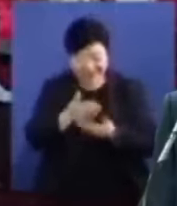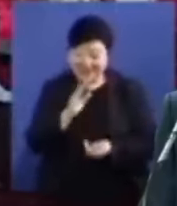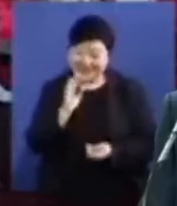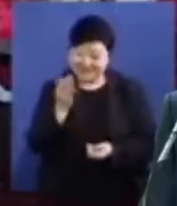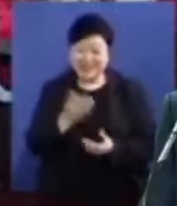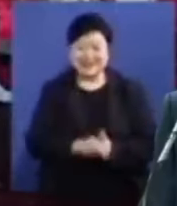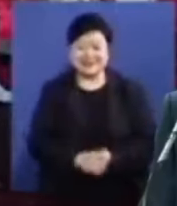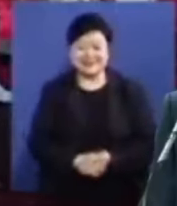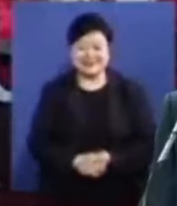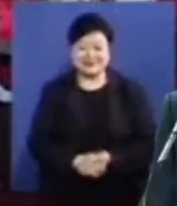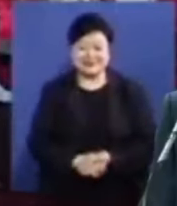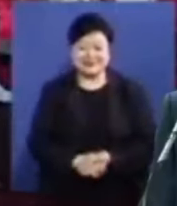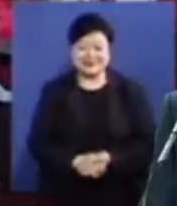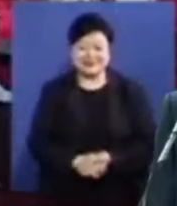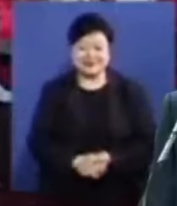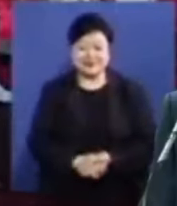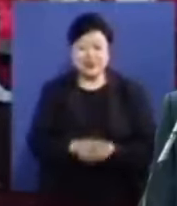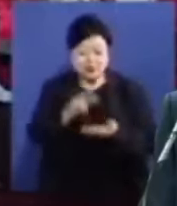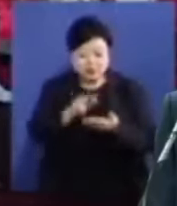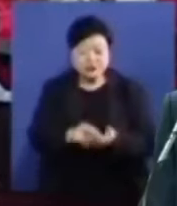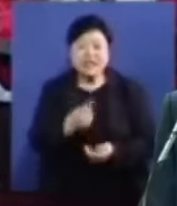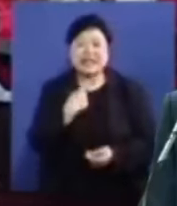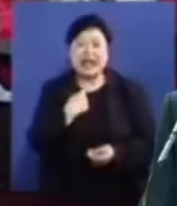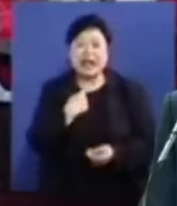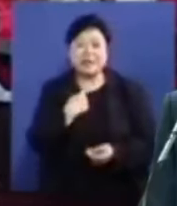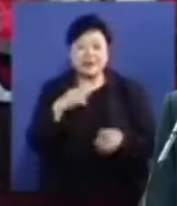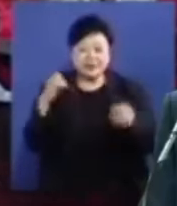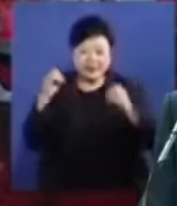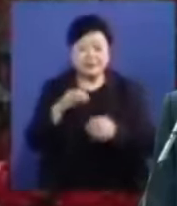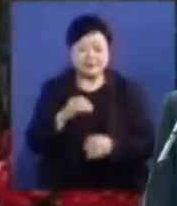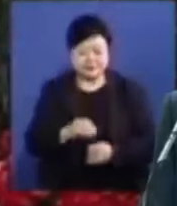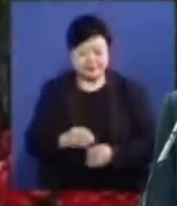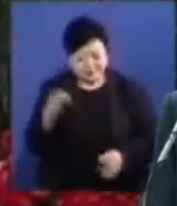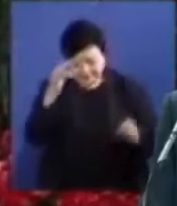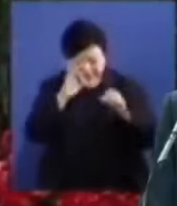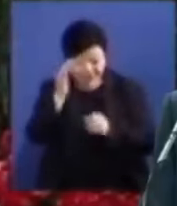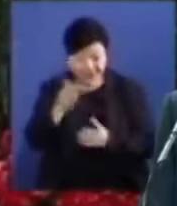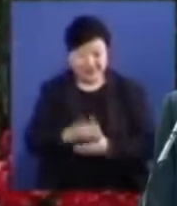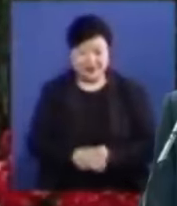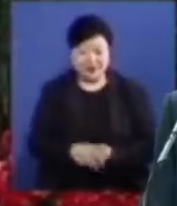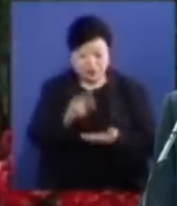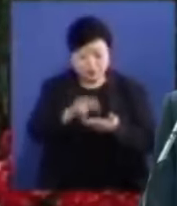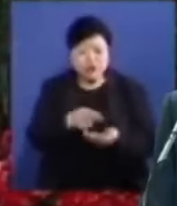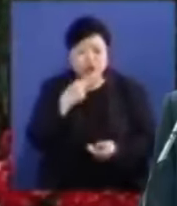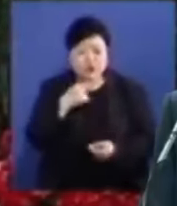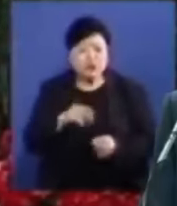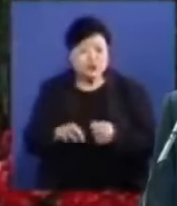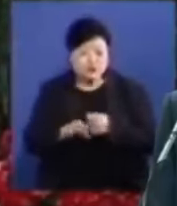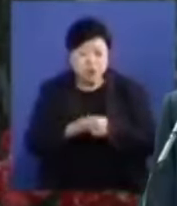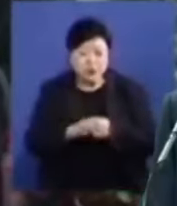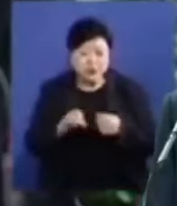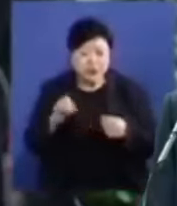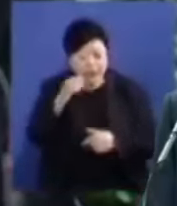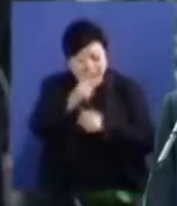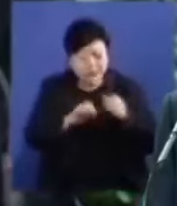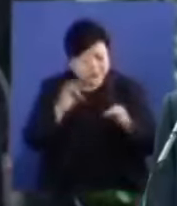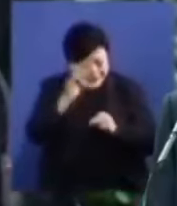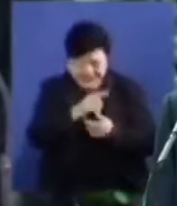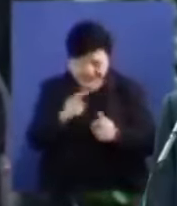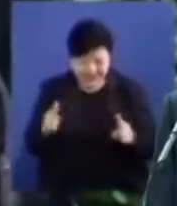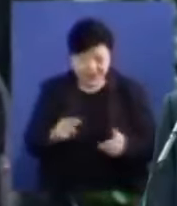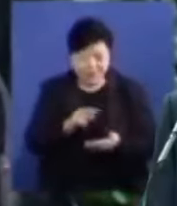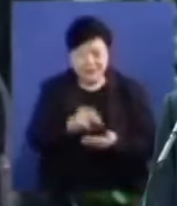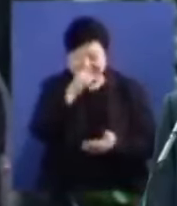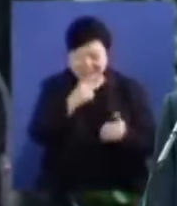것입니다. 문제를 당해야 해답을 사람은 찾게 되는 것입니다. 문제 없는데 왜 하나님을 찾아요? 문제가